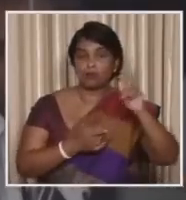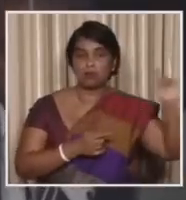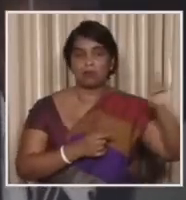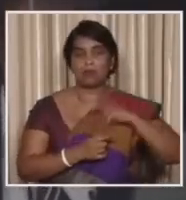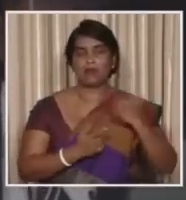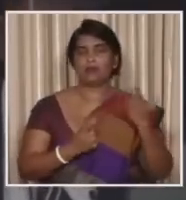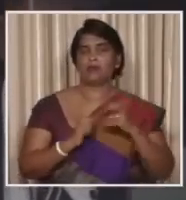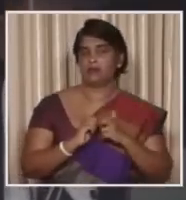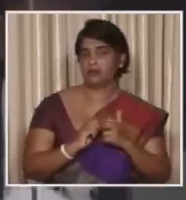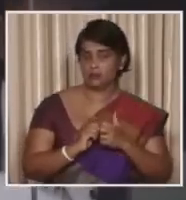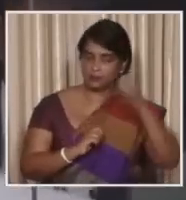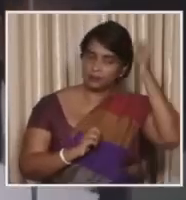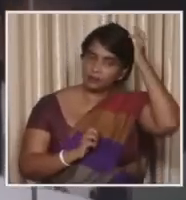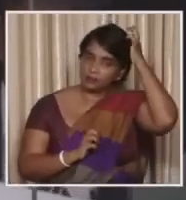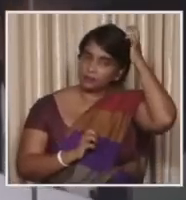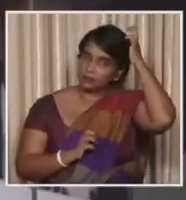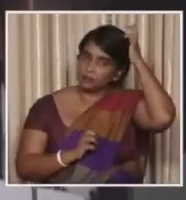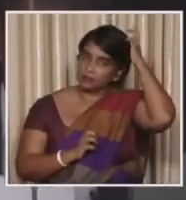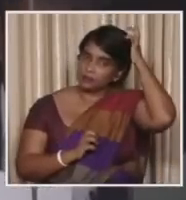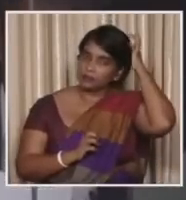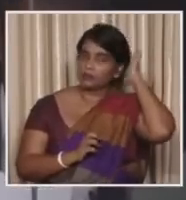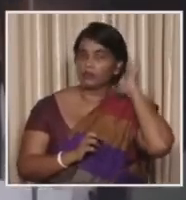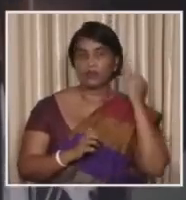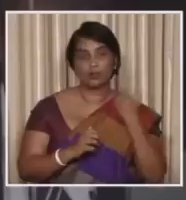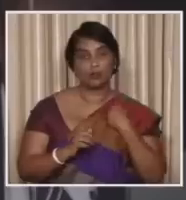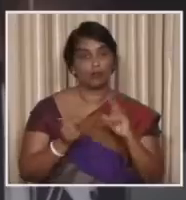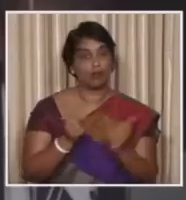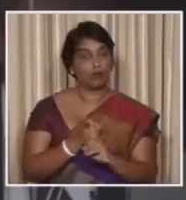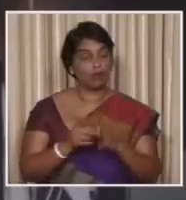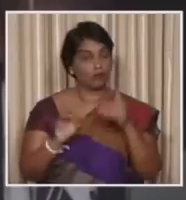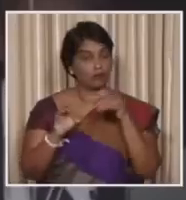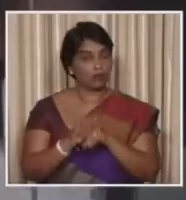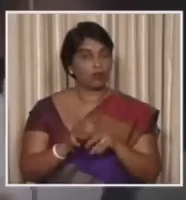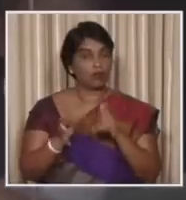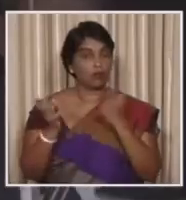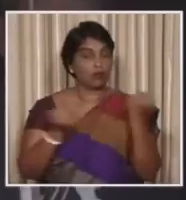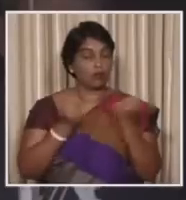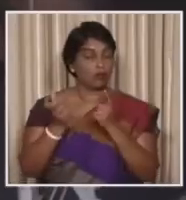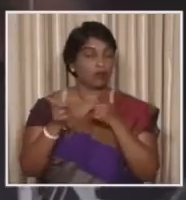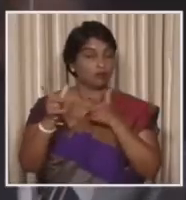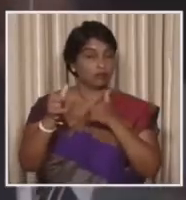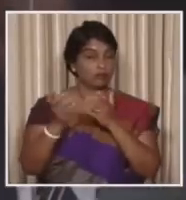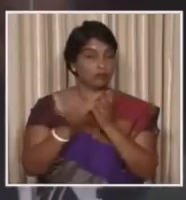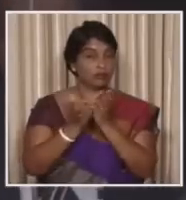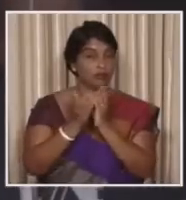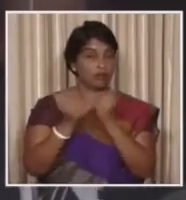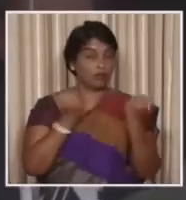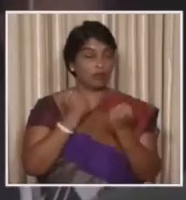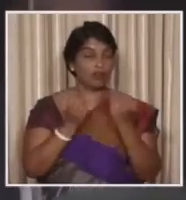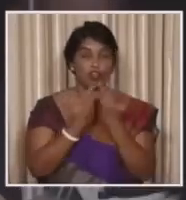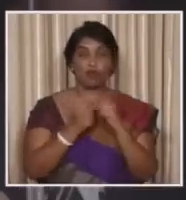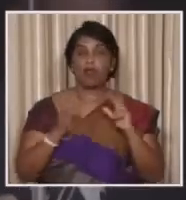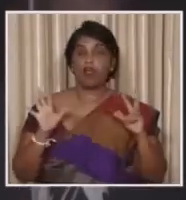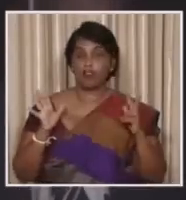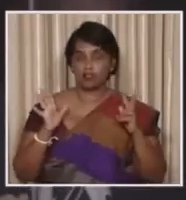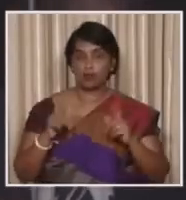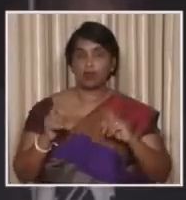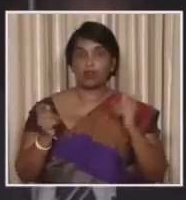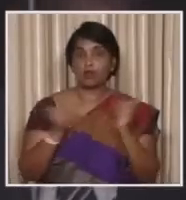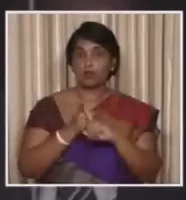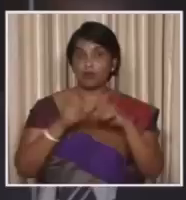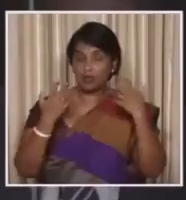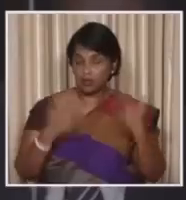සහ සබලුන් මා යුද්ධයේ මෙහෙවනේට තිබූ යුද ටැංකි සංඛ්‍යාව 80ක් යුද්ධ ඉවරන කොට